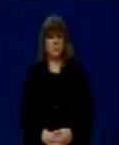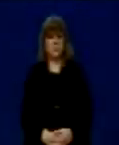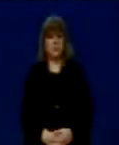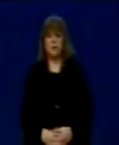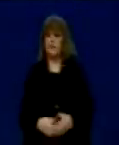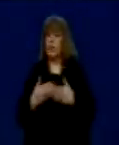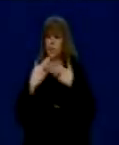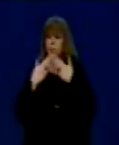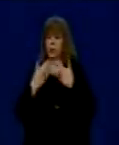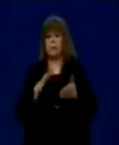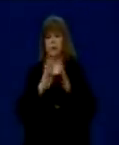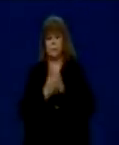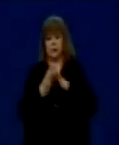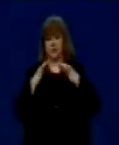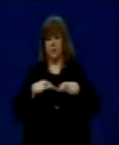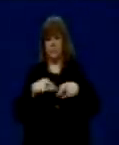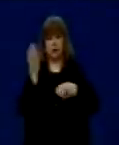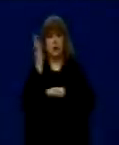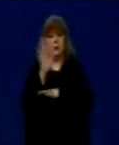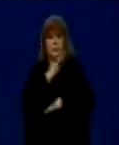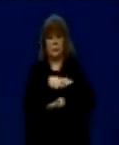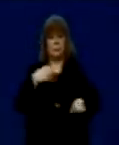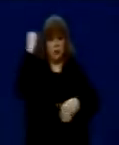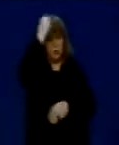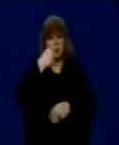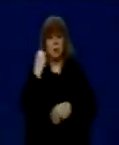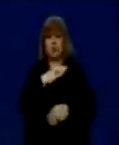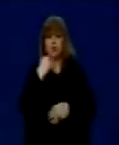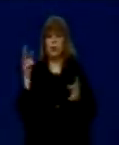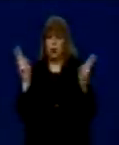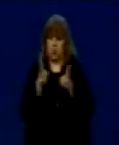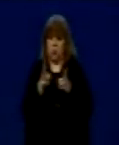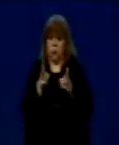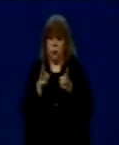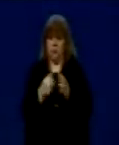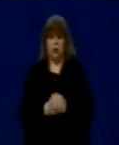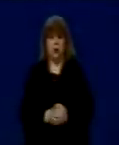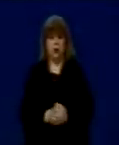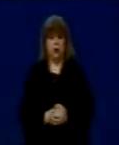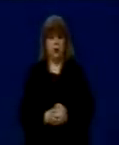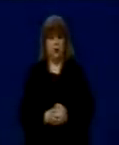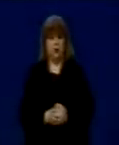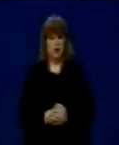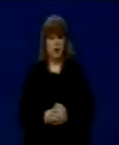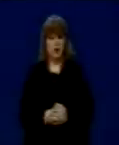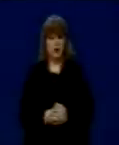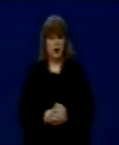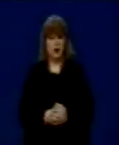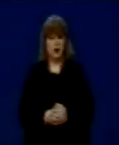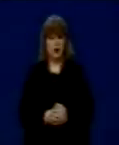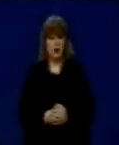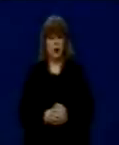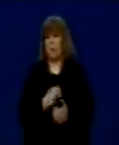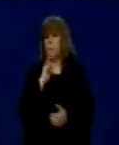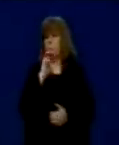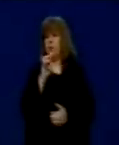Falënderit nën kryetar, deputet Kuvendit Republikës Kosovës. Shumë shkurtimisht për t'ja kthyer një lloj si